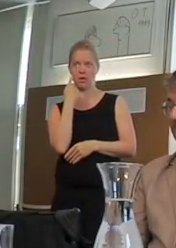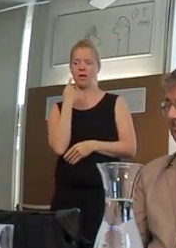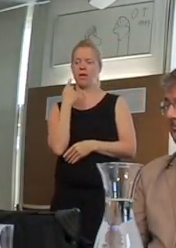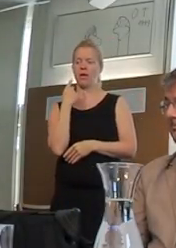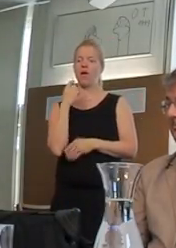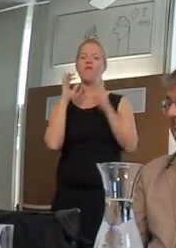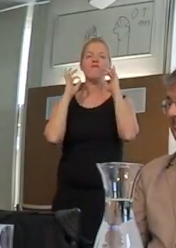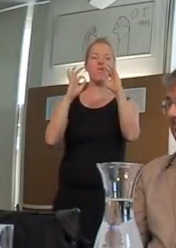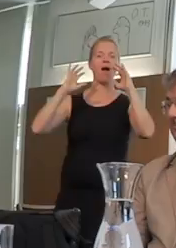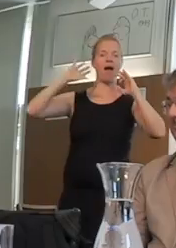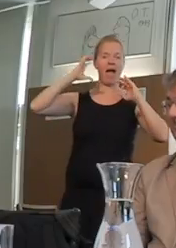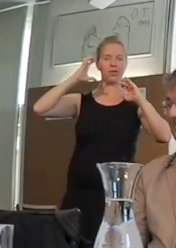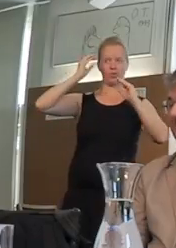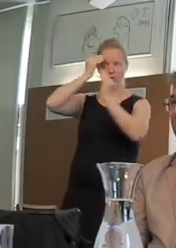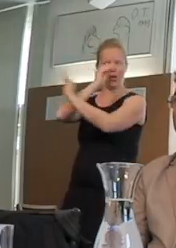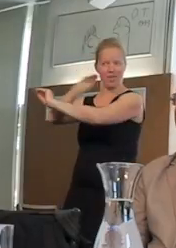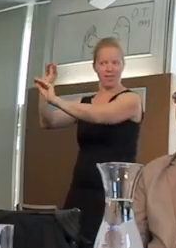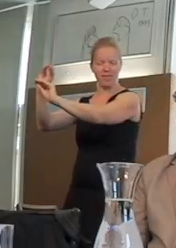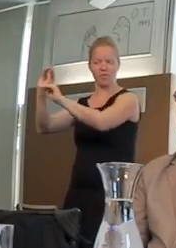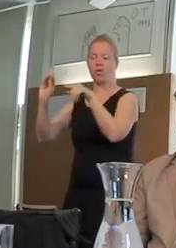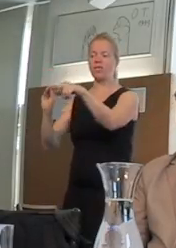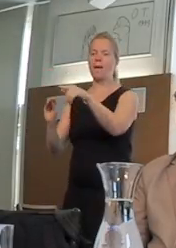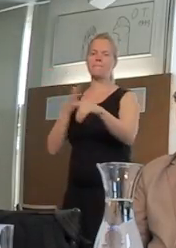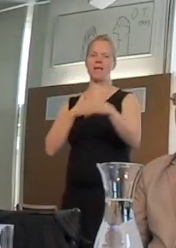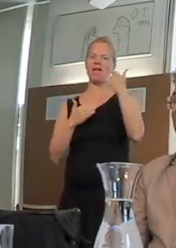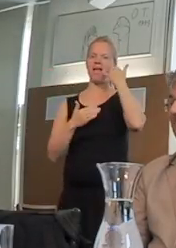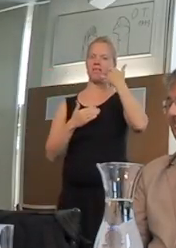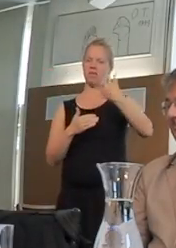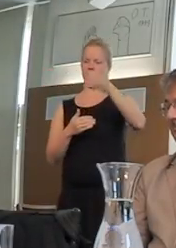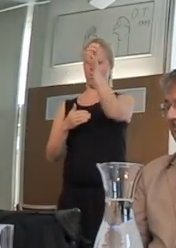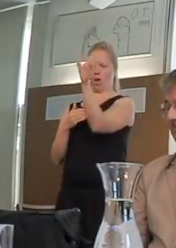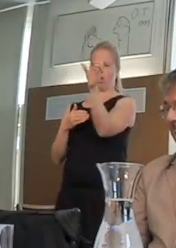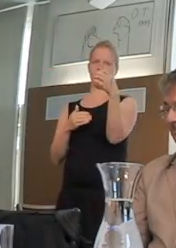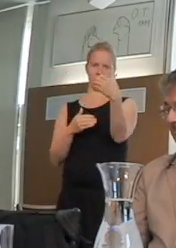halte mein Handy hoch. Das ist für mich so eine